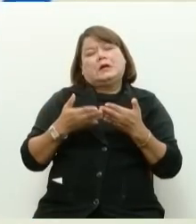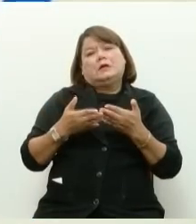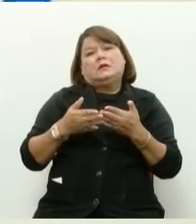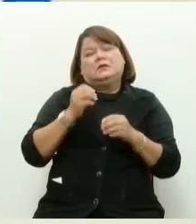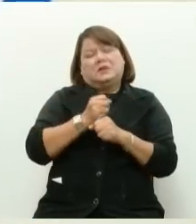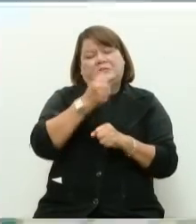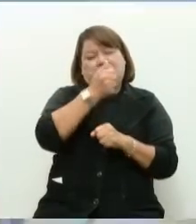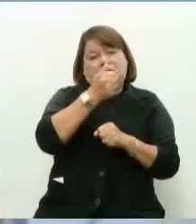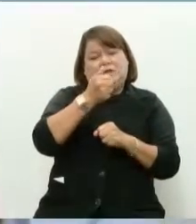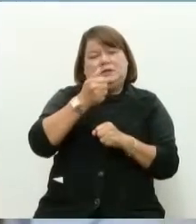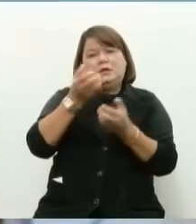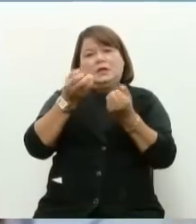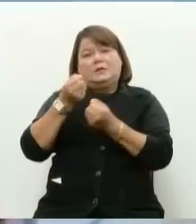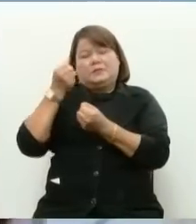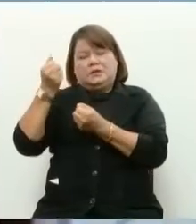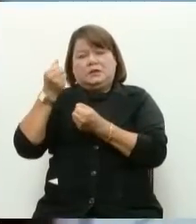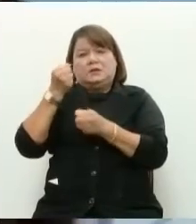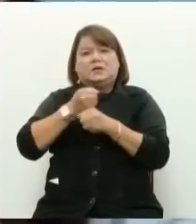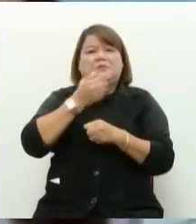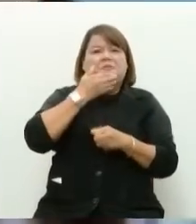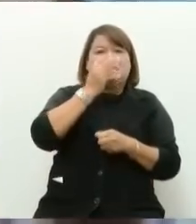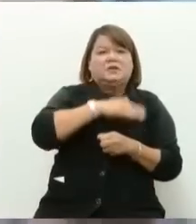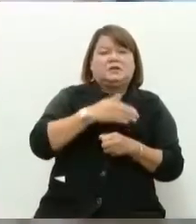ทำดีได้ดีทำชั่วได้ชั่ว